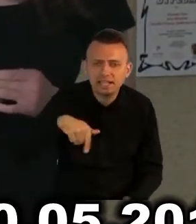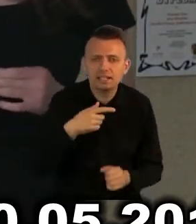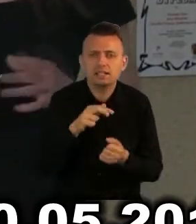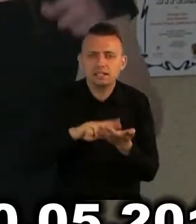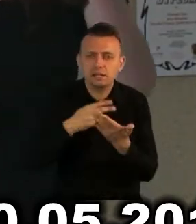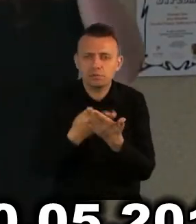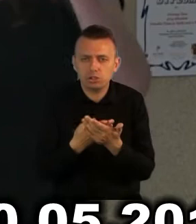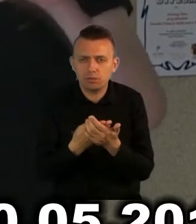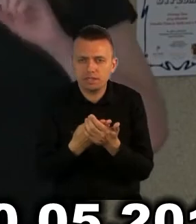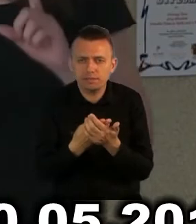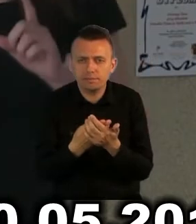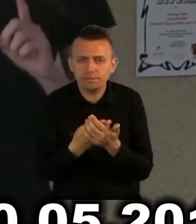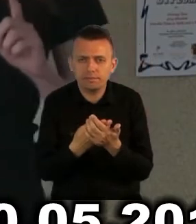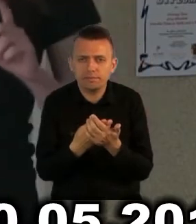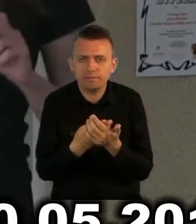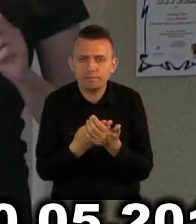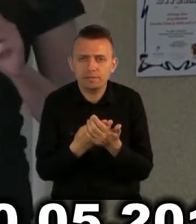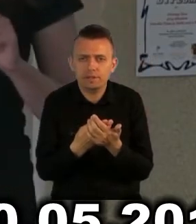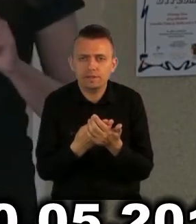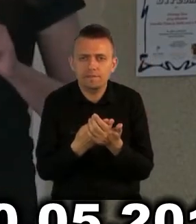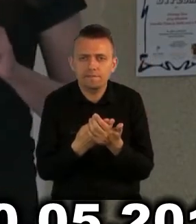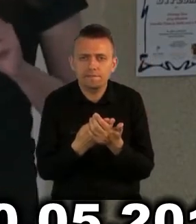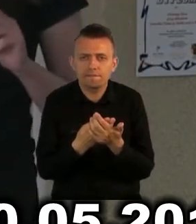smak? Tutaj pani wspomniała.